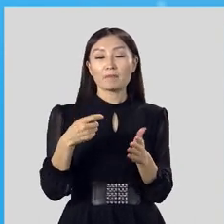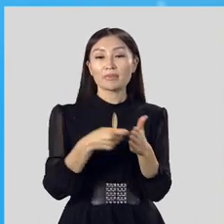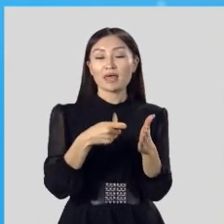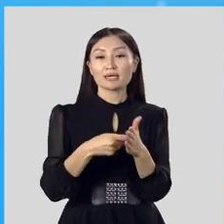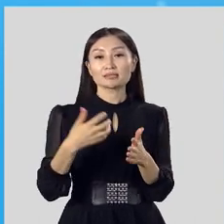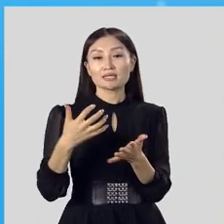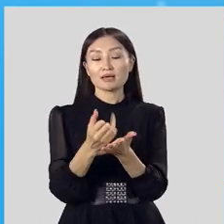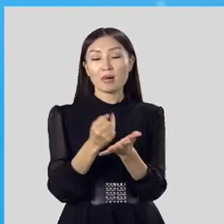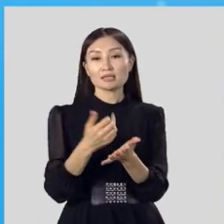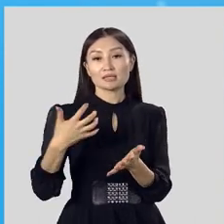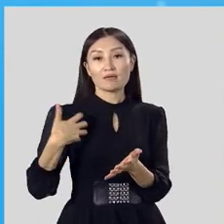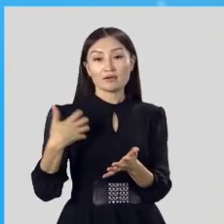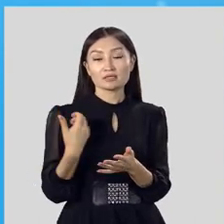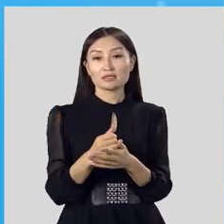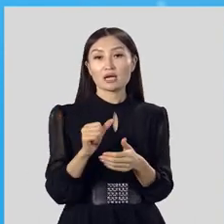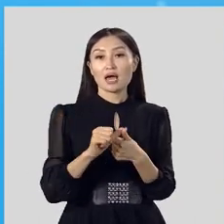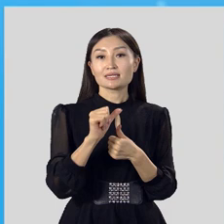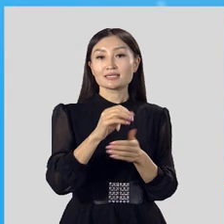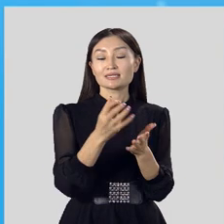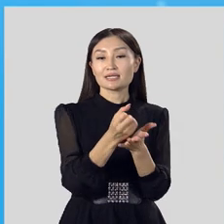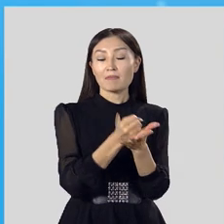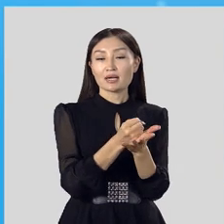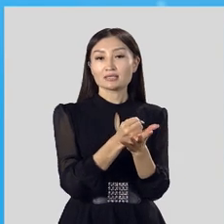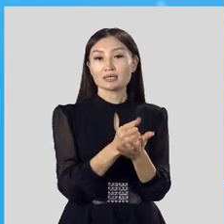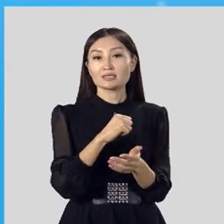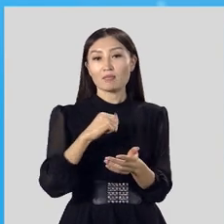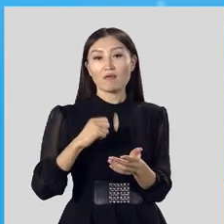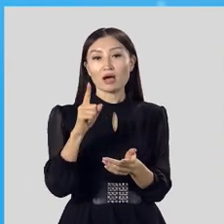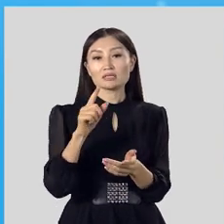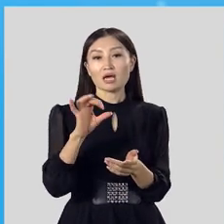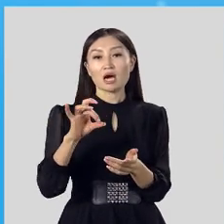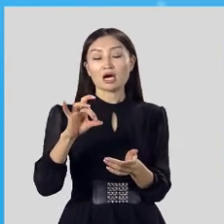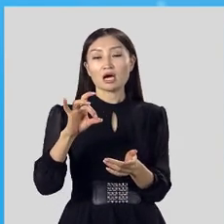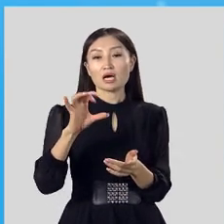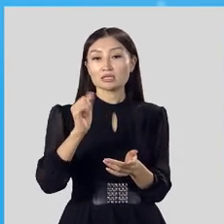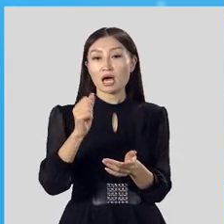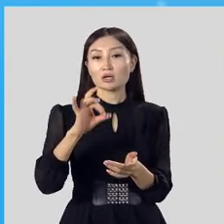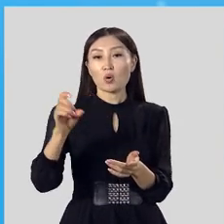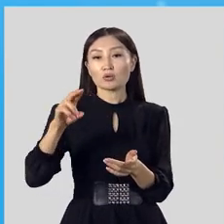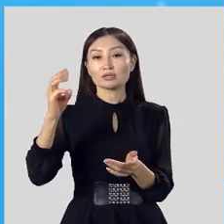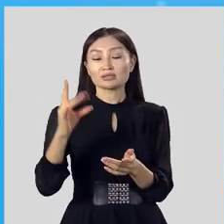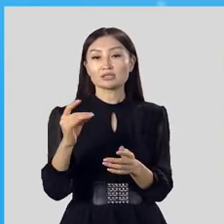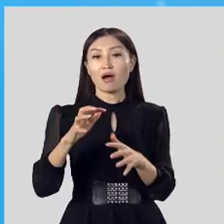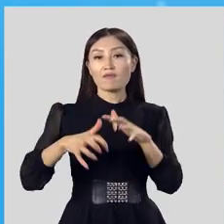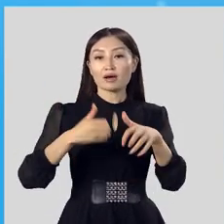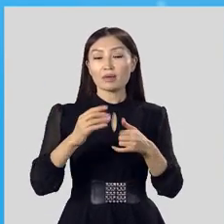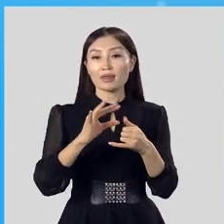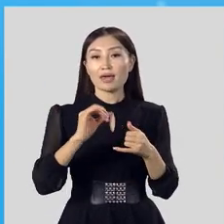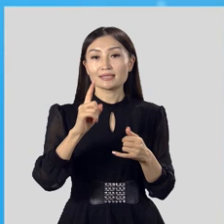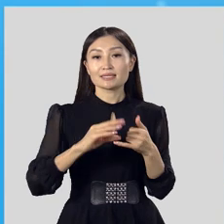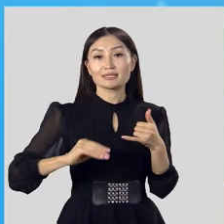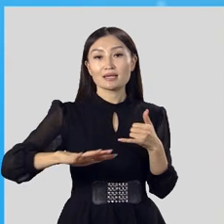веществ, отложенных в клетках эндосперма или самого зародыша. Зерновка выкопанного из